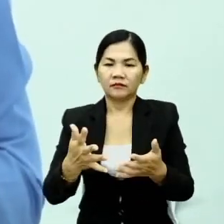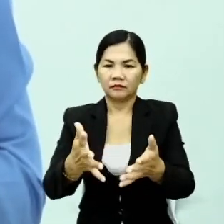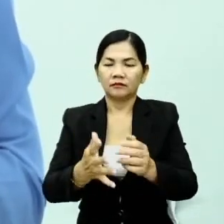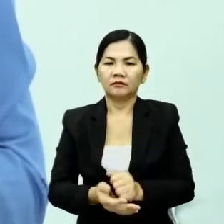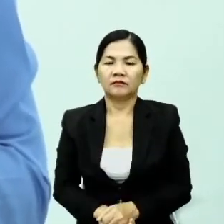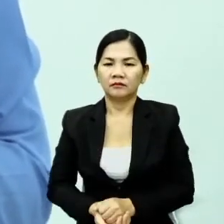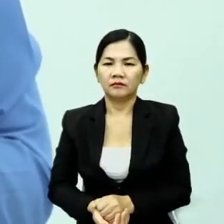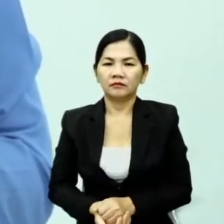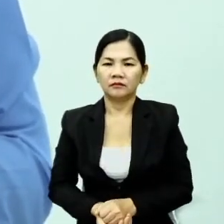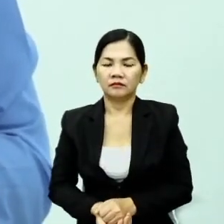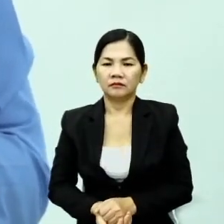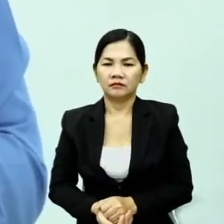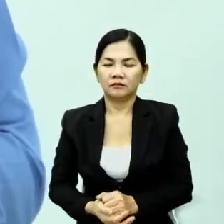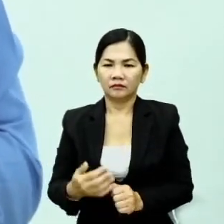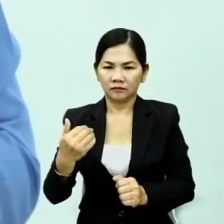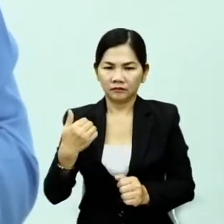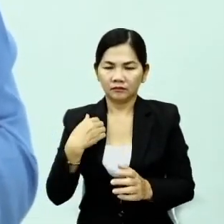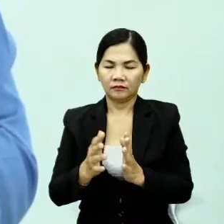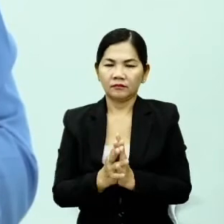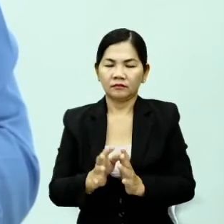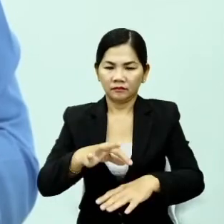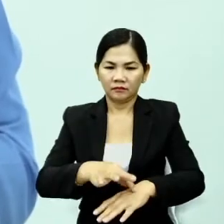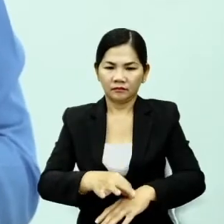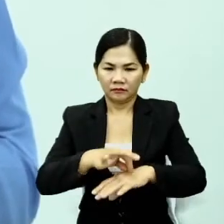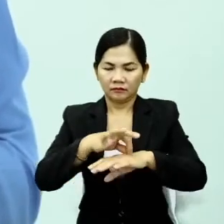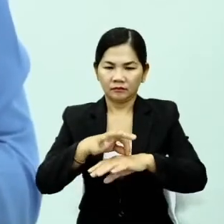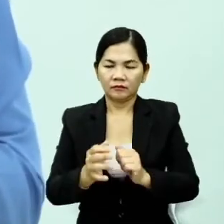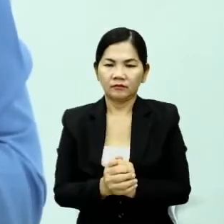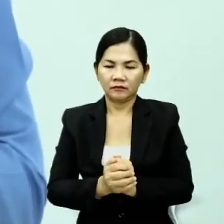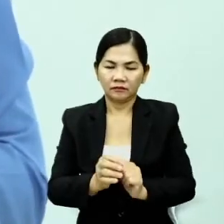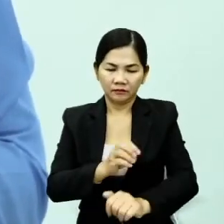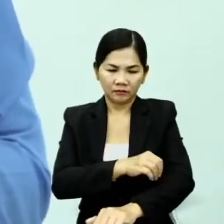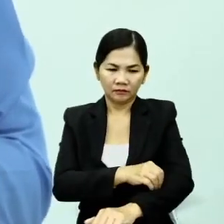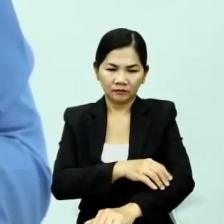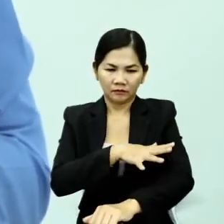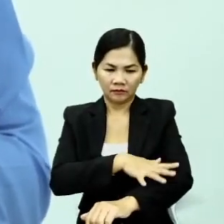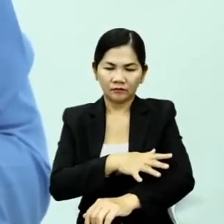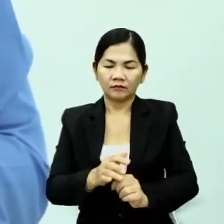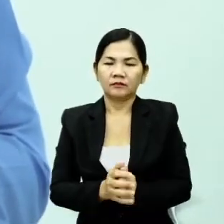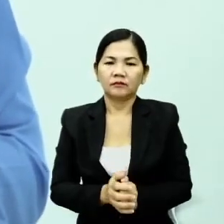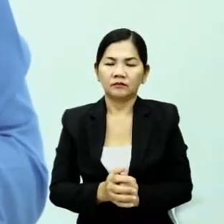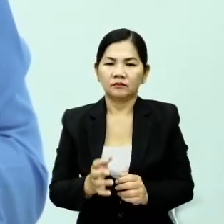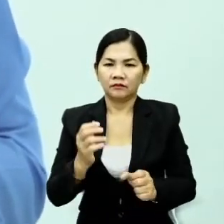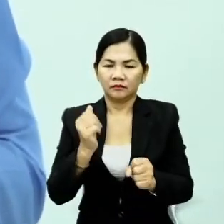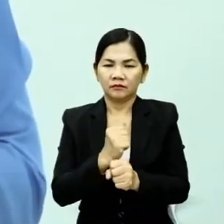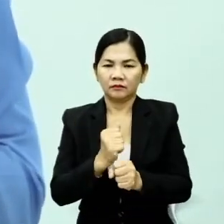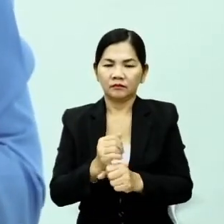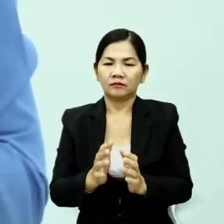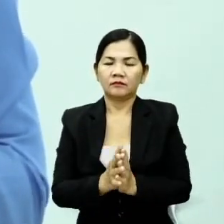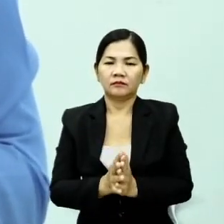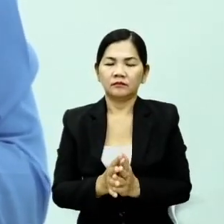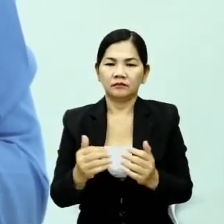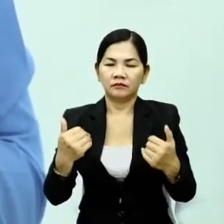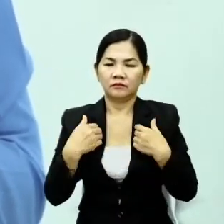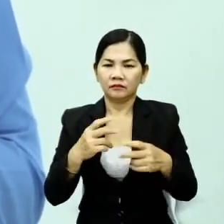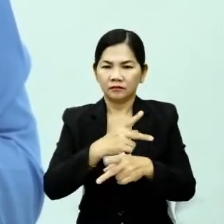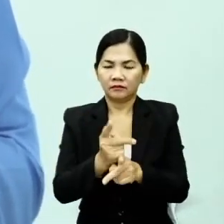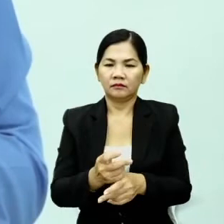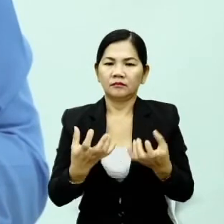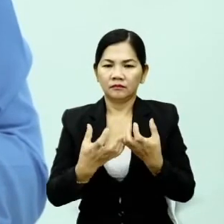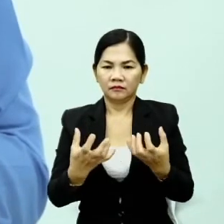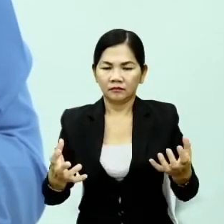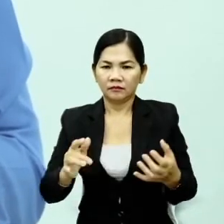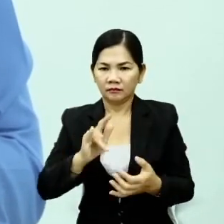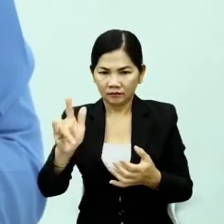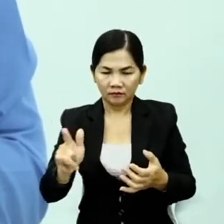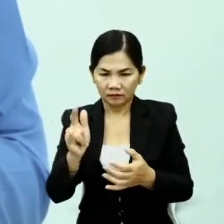con cha đo sáy cha đo rôm là con nè chẳng sáy hay rôm kê a vô tứ cha phần lật chia xong phải